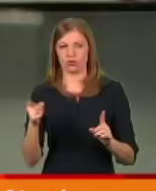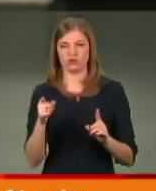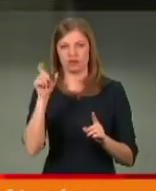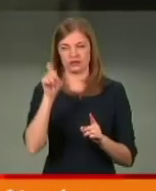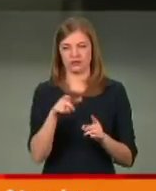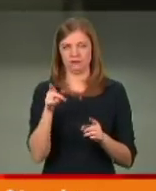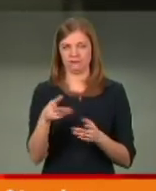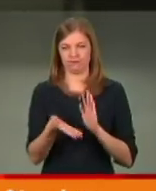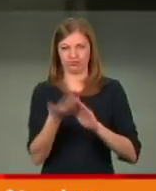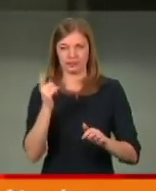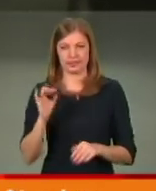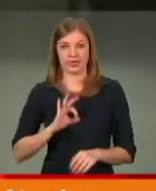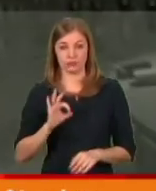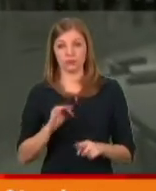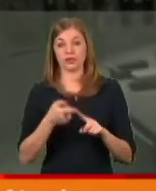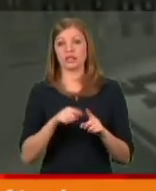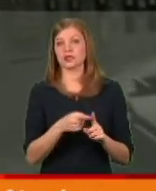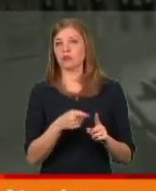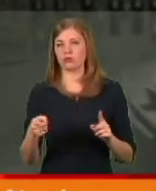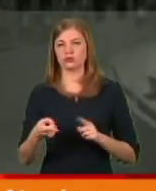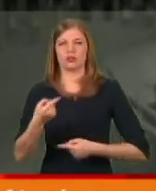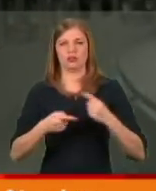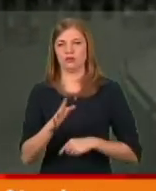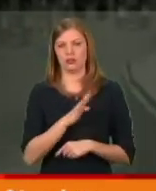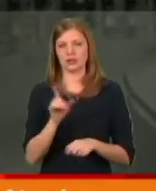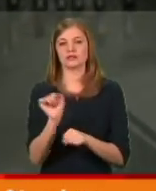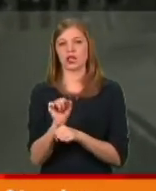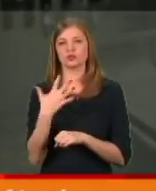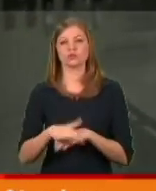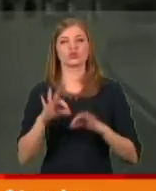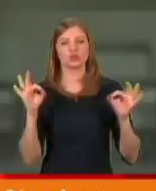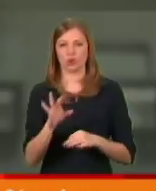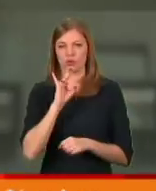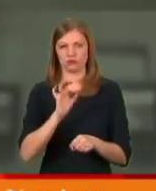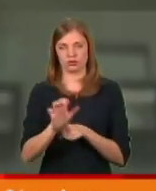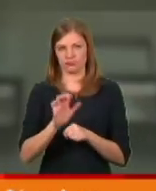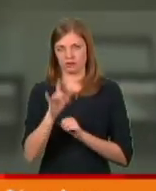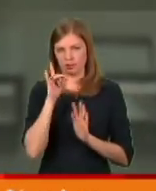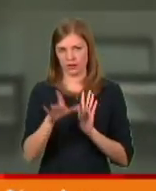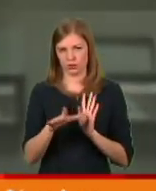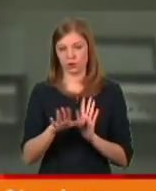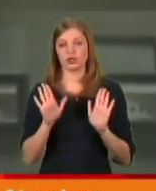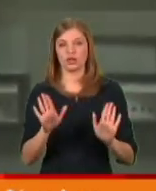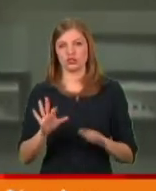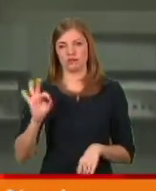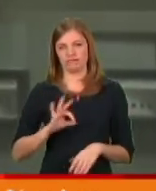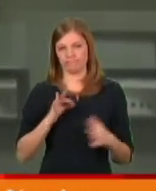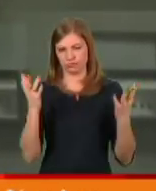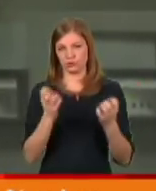з експлуатації. І цей процес незворотній. Станція вже ніколи не вироблятиме електроенергію, лише